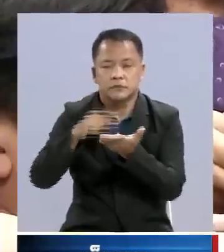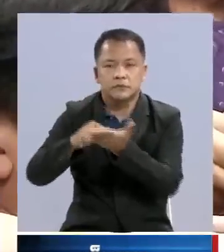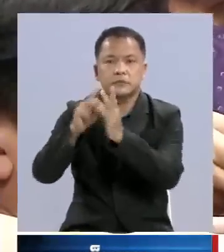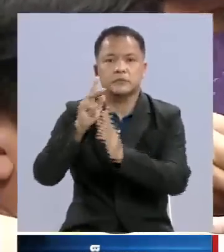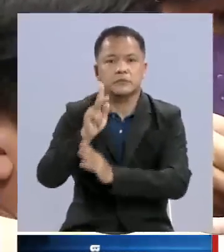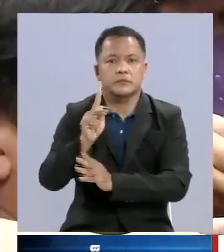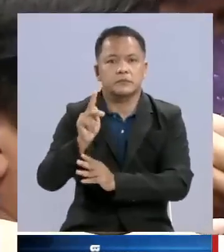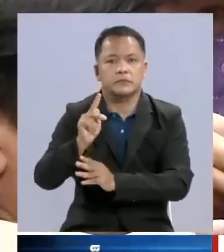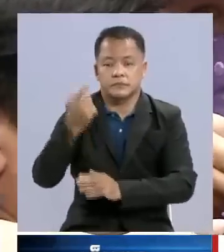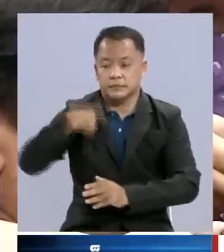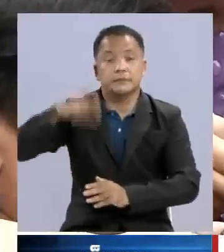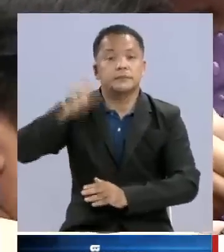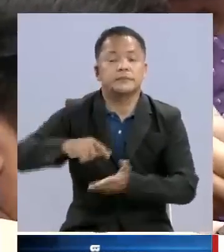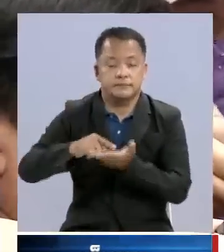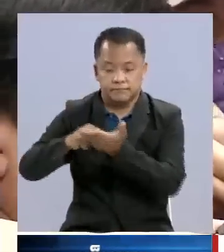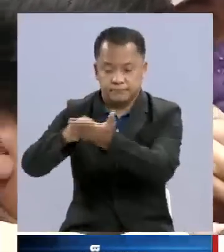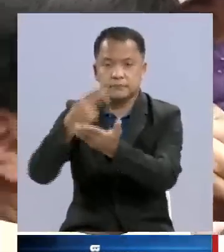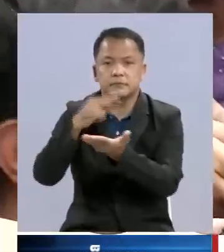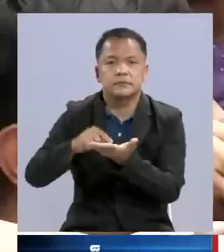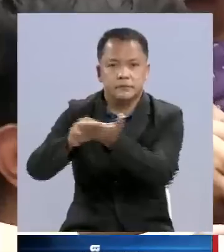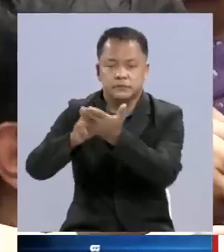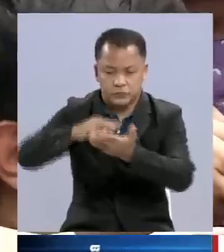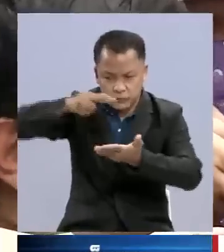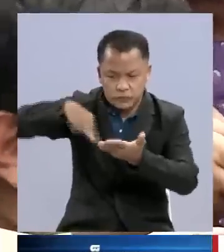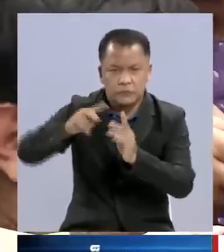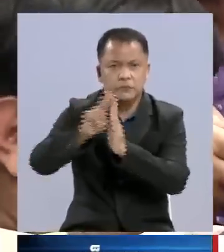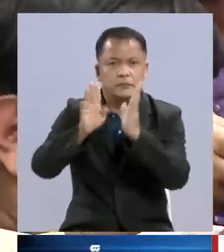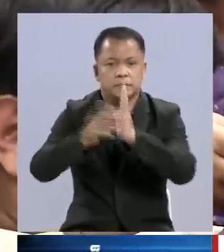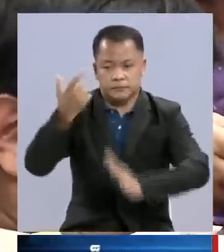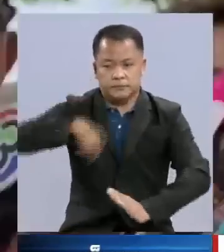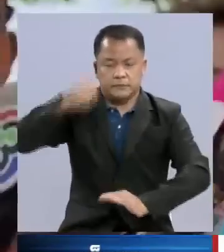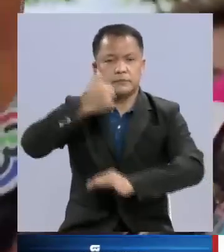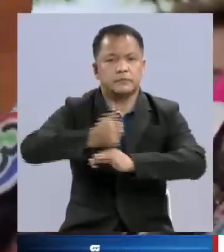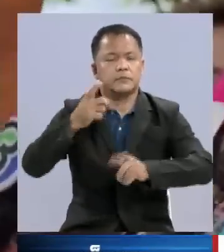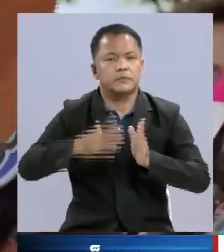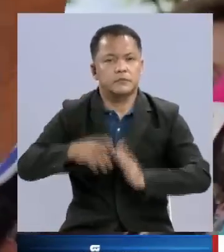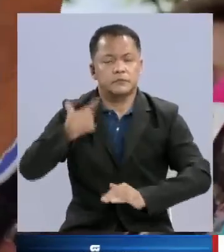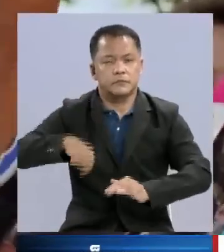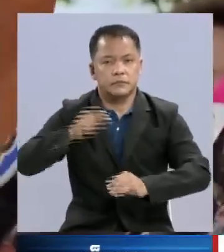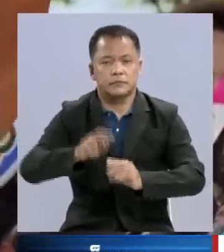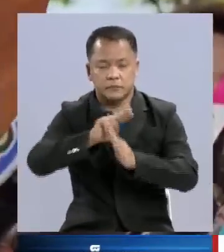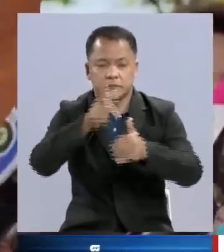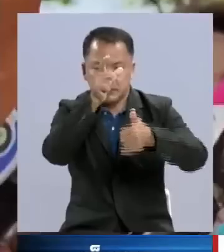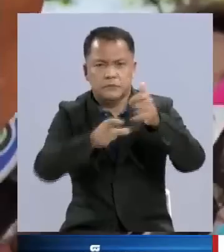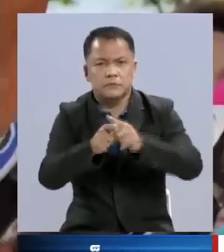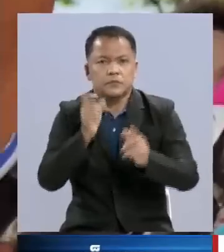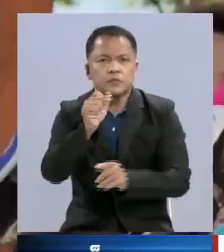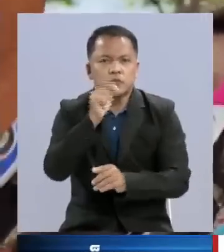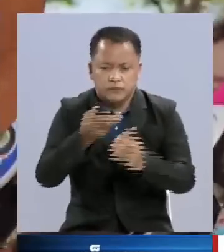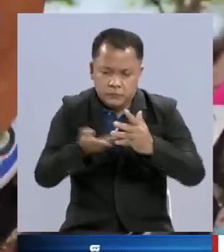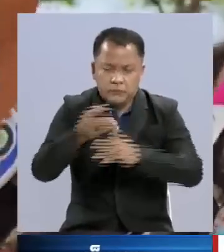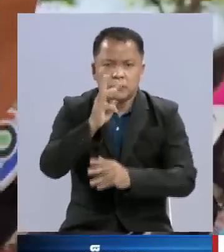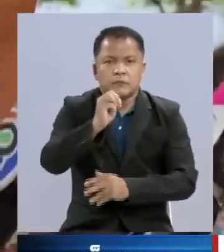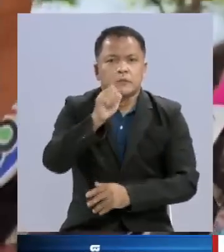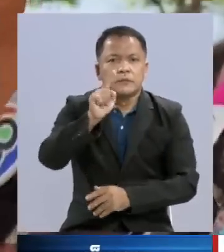ะกรรมการตุลาการศาลยุติธรรมเลยครับให้ตรวจสอบวินัยผู้พิพากษาศาลอาญาโดยกล่าวหาว่าไปเร่งรัดคดีมาตร